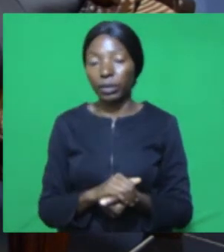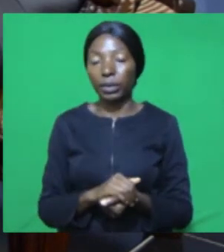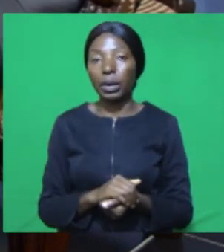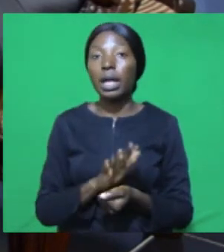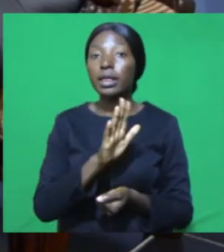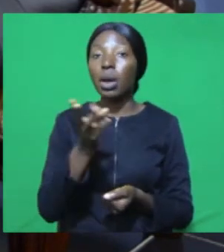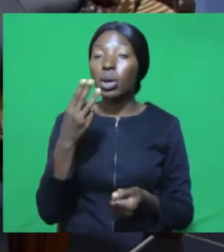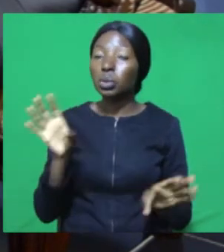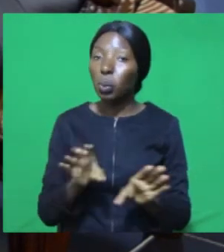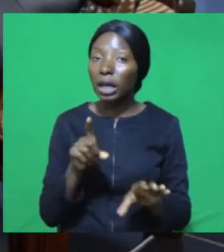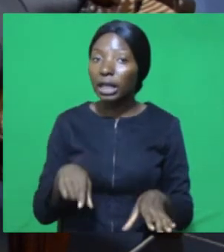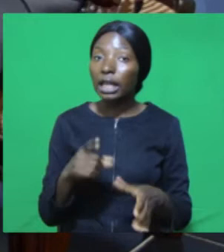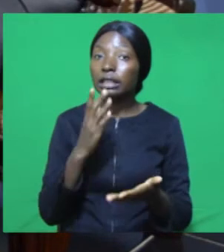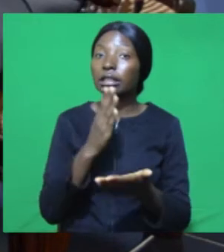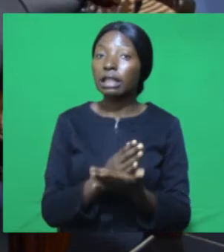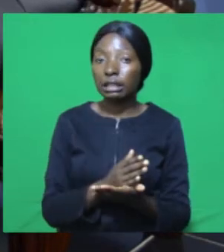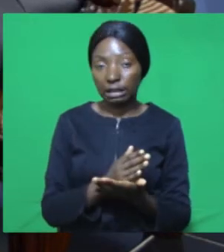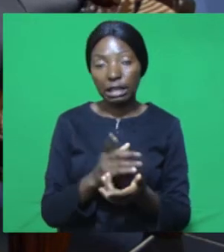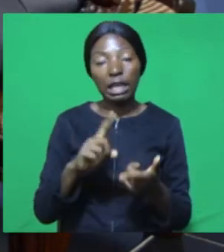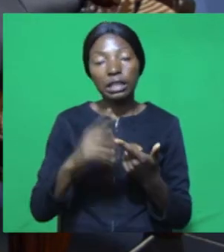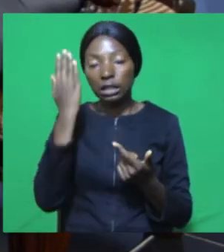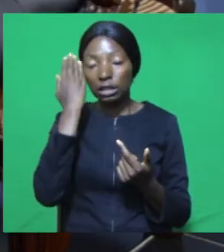pane basa rakatanga ndopakatanga rutongo